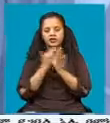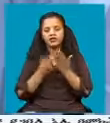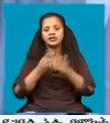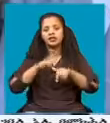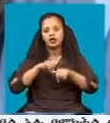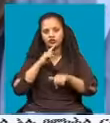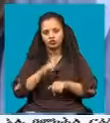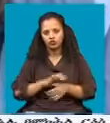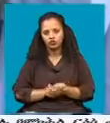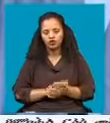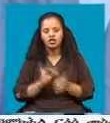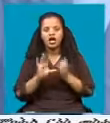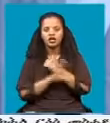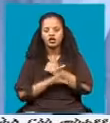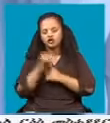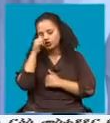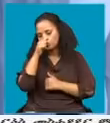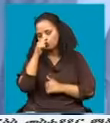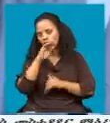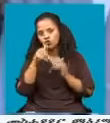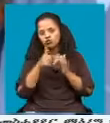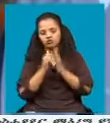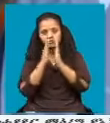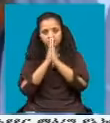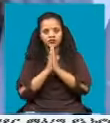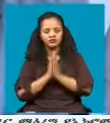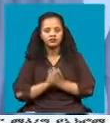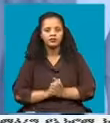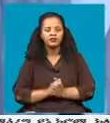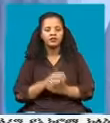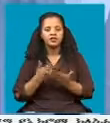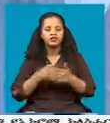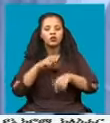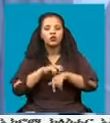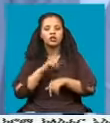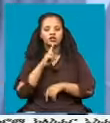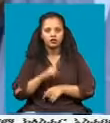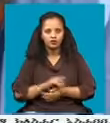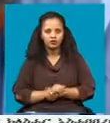ነው። ለሀገራችን ለኢትዮጵያ ሁሉ ዱዓ የምናደርገው በዚች ወቅት ነው።